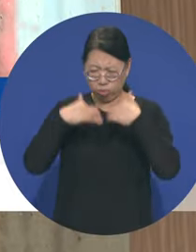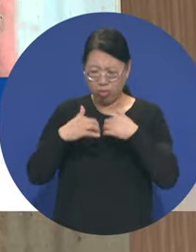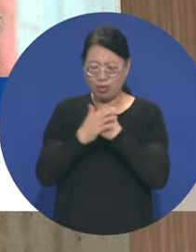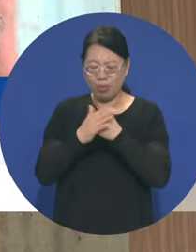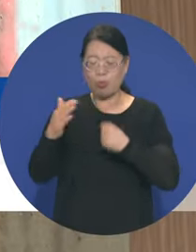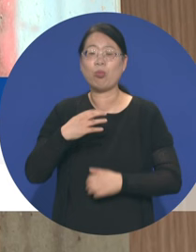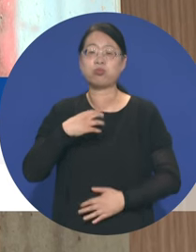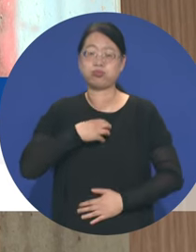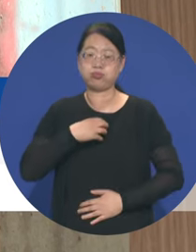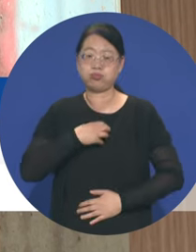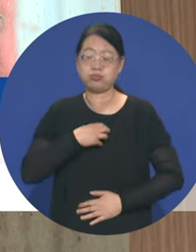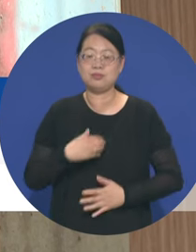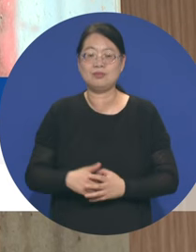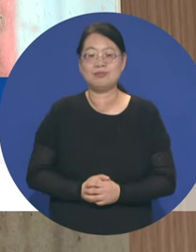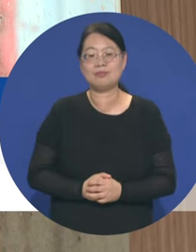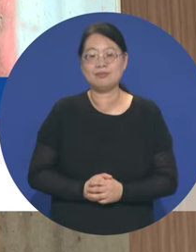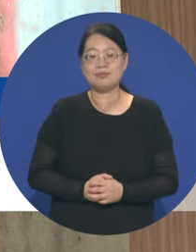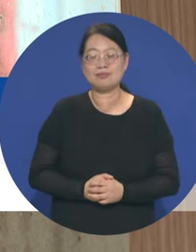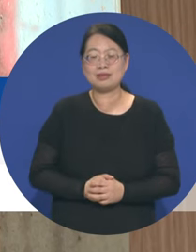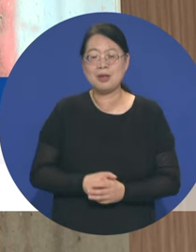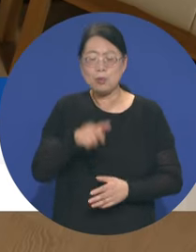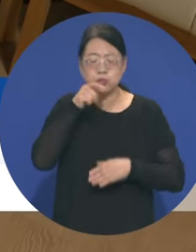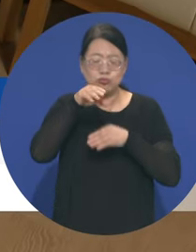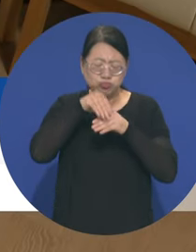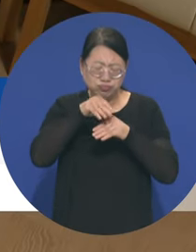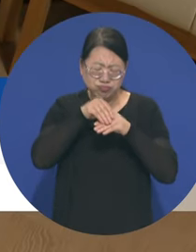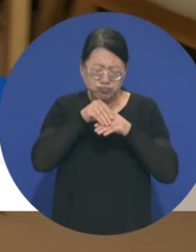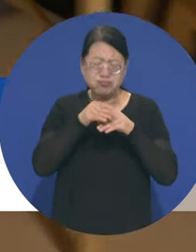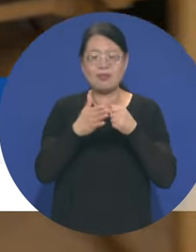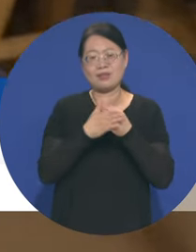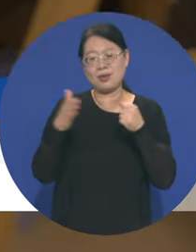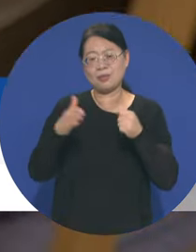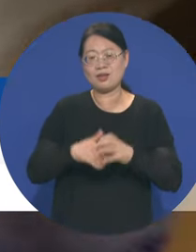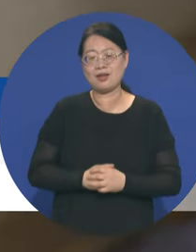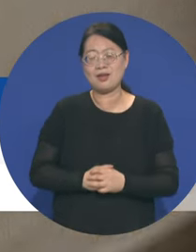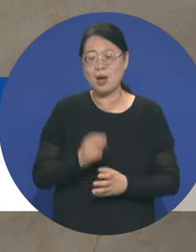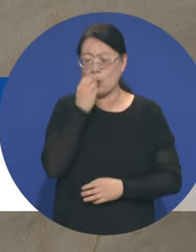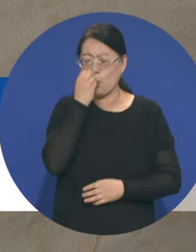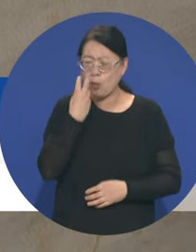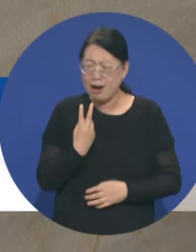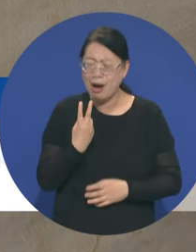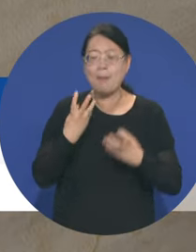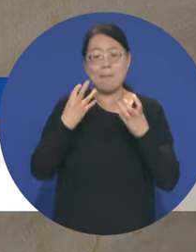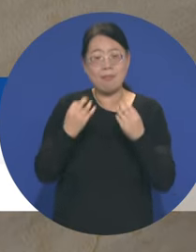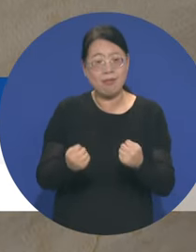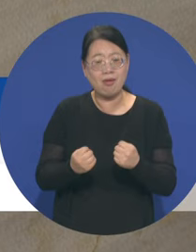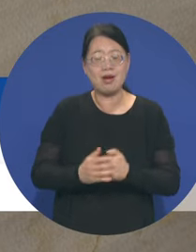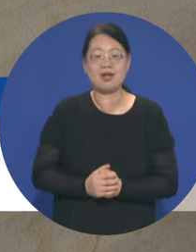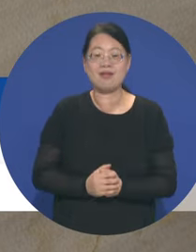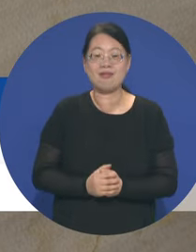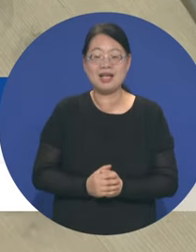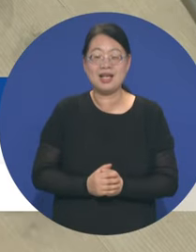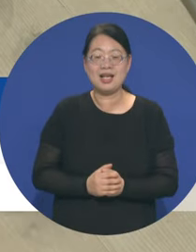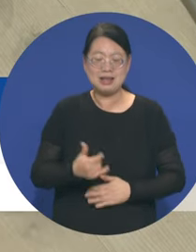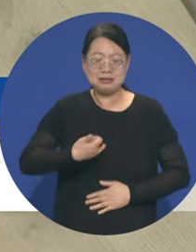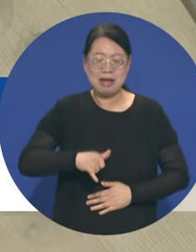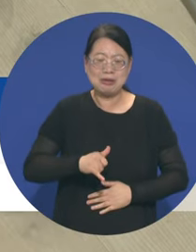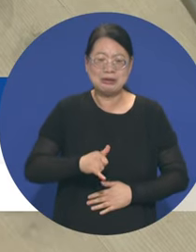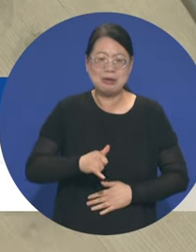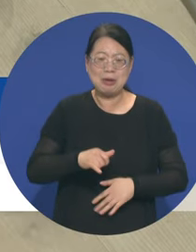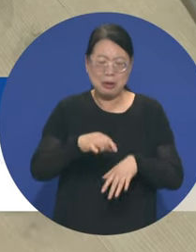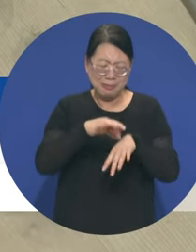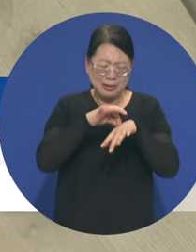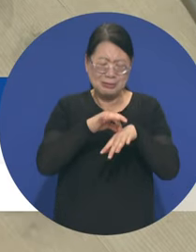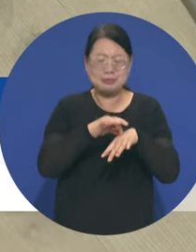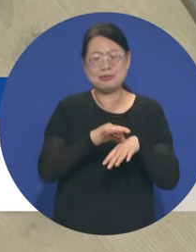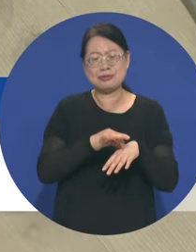위험하기는 한 거 같아요 아무래도 습하기도 하고 이제 곰팡이가 엄청 많다 보니까 애들 피부도 너무 안